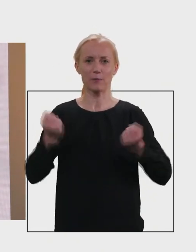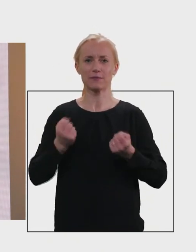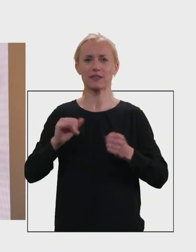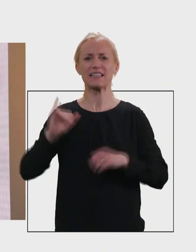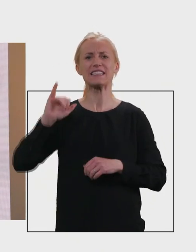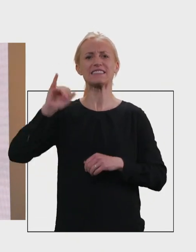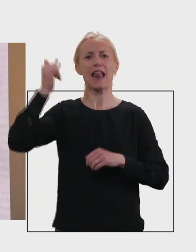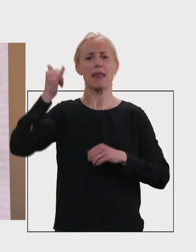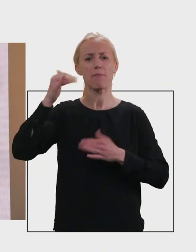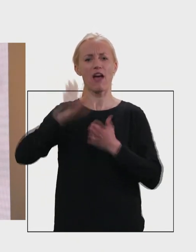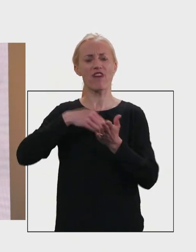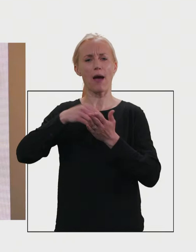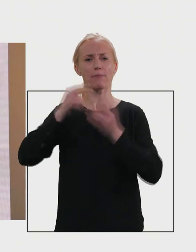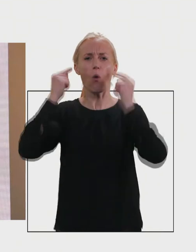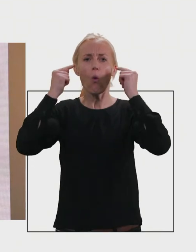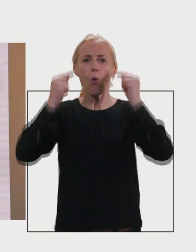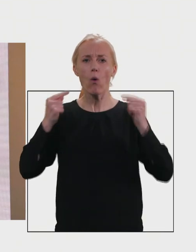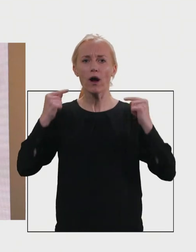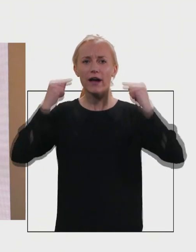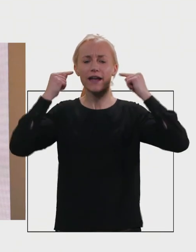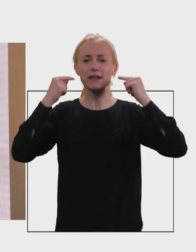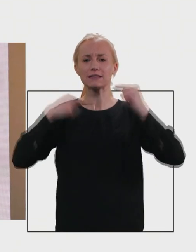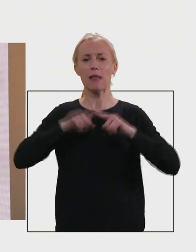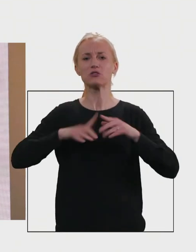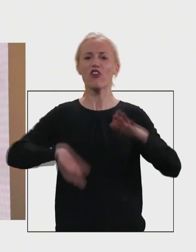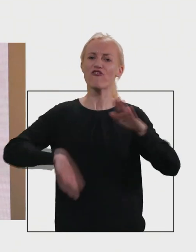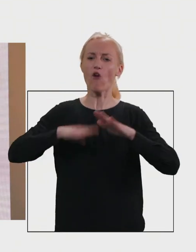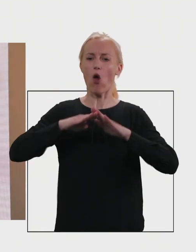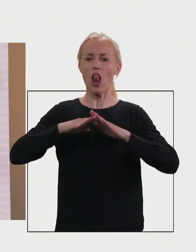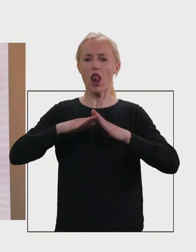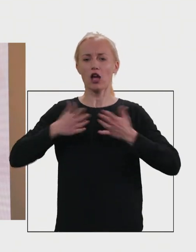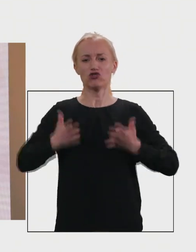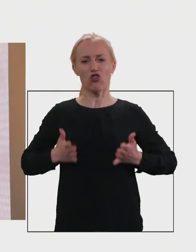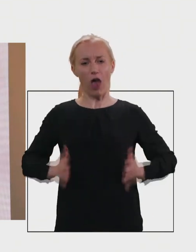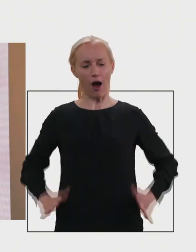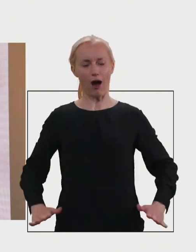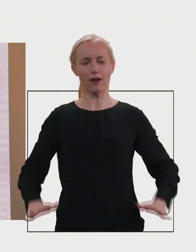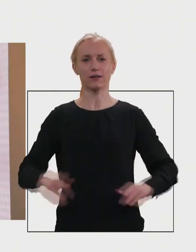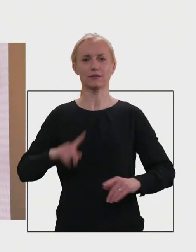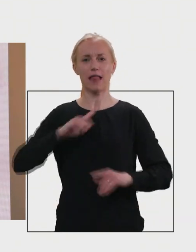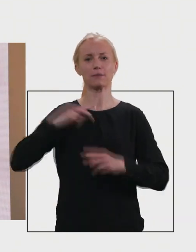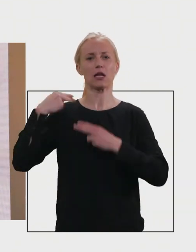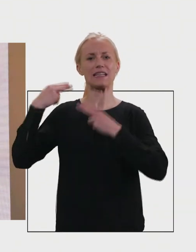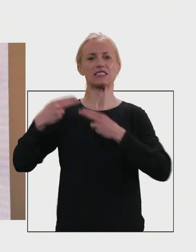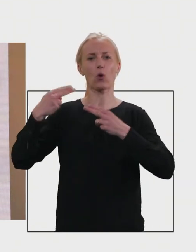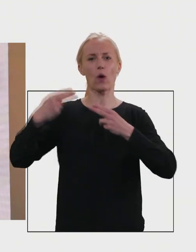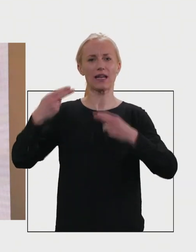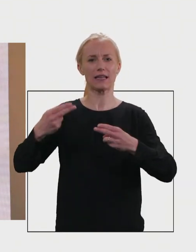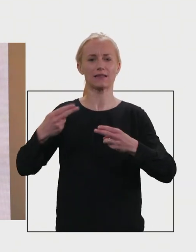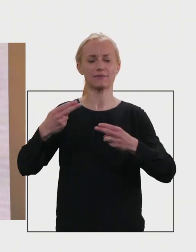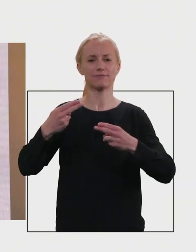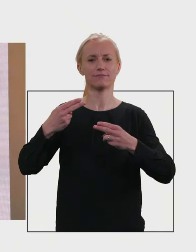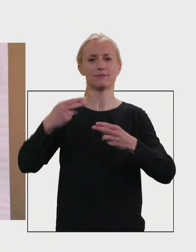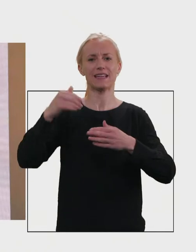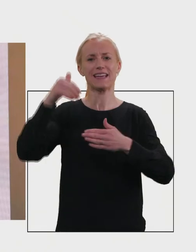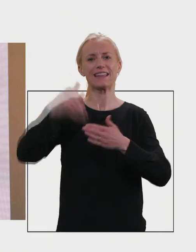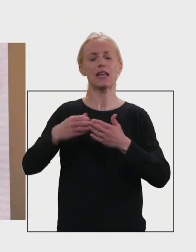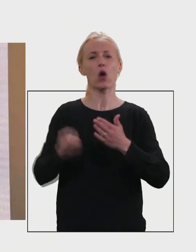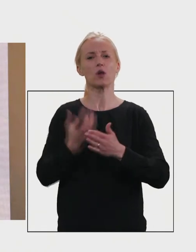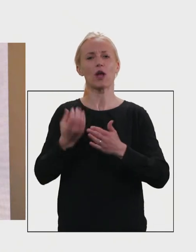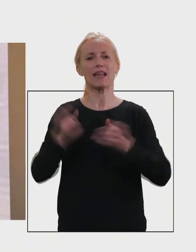silberfarbene große Ohrringe an, bin voll schlank und Historikerin, Judaistin, interkulturelle Trainerin, komme